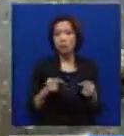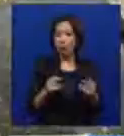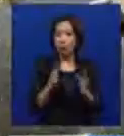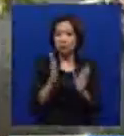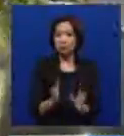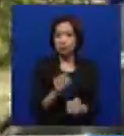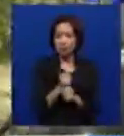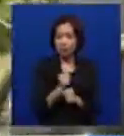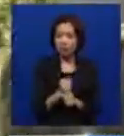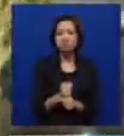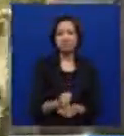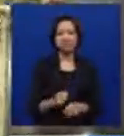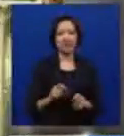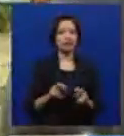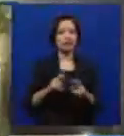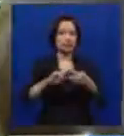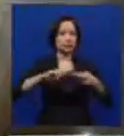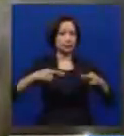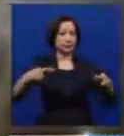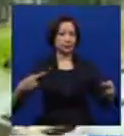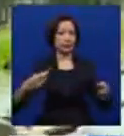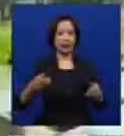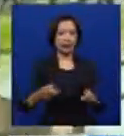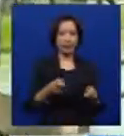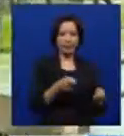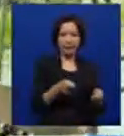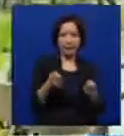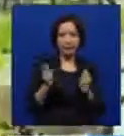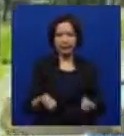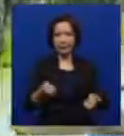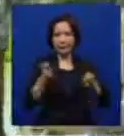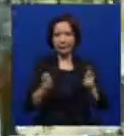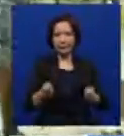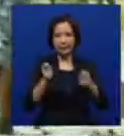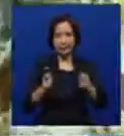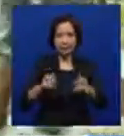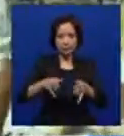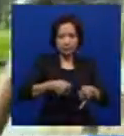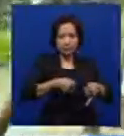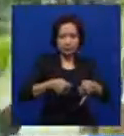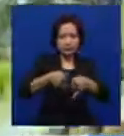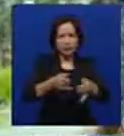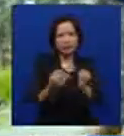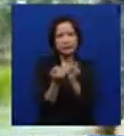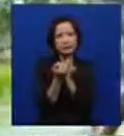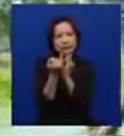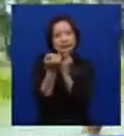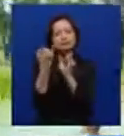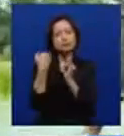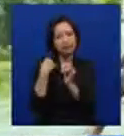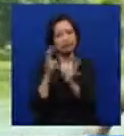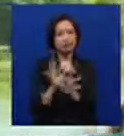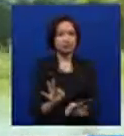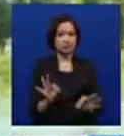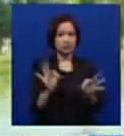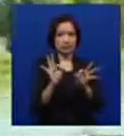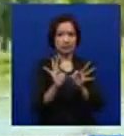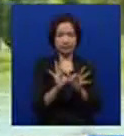ใช้เชือกบังคับทิศทางการเดินของควายความคุ้นเคยและความไว้ใจของคนและควายจึงเป็นสิ่งสำคั